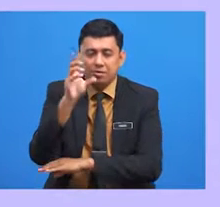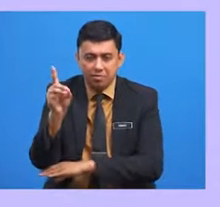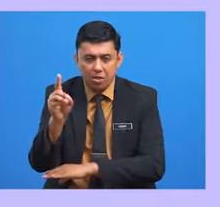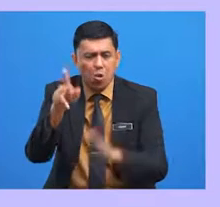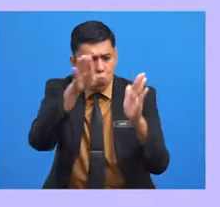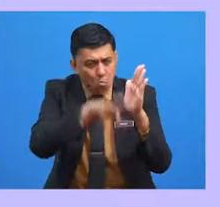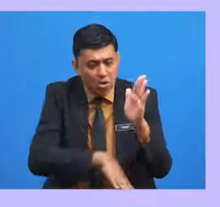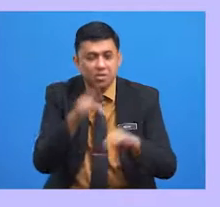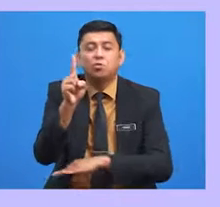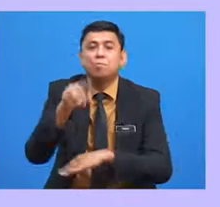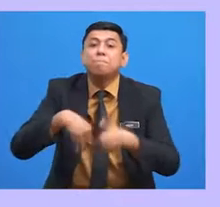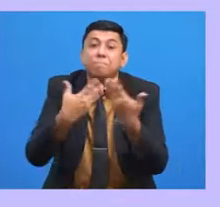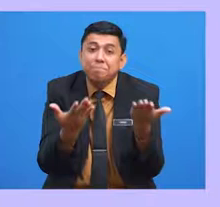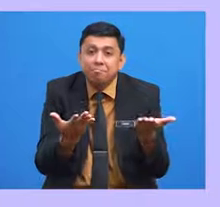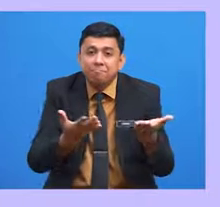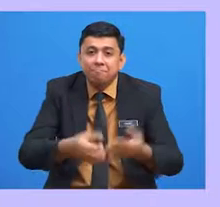kurang daripada 1?